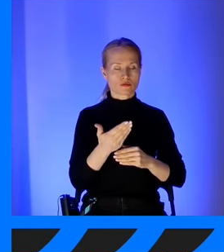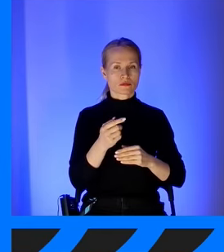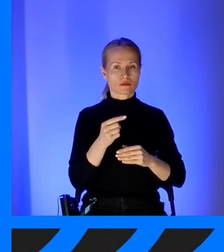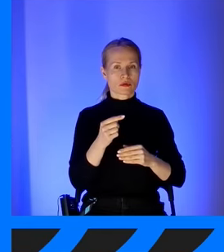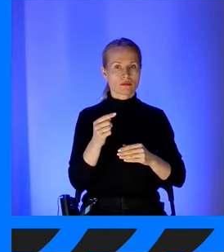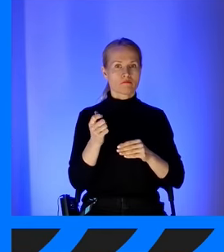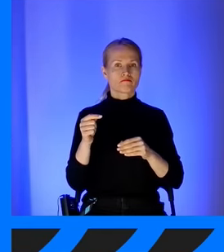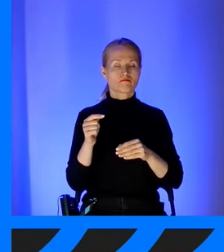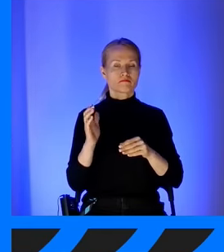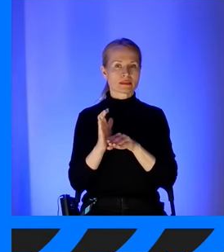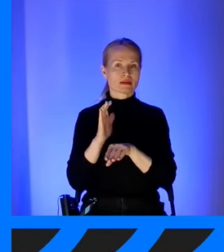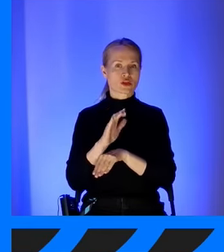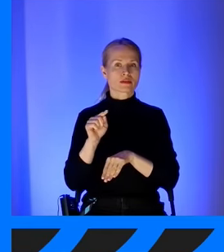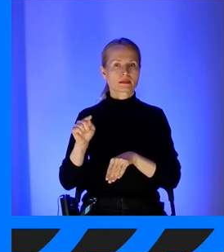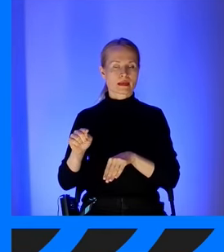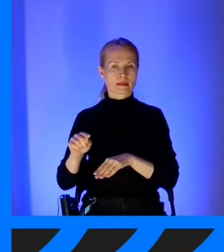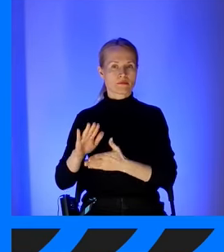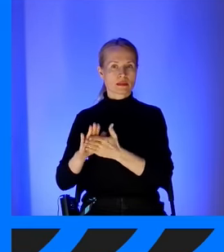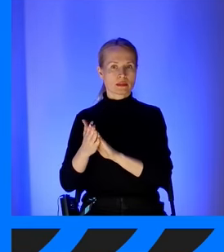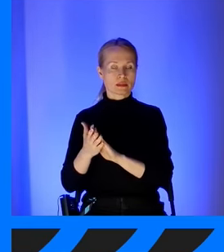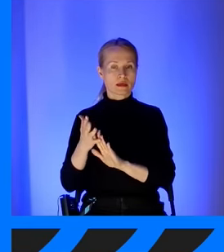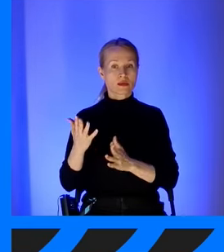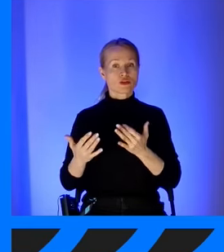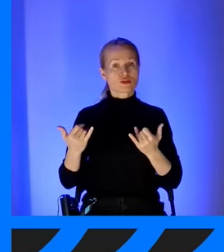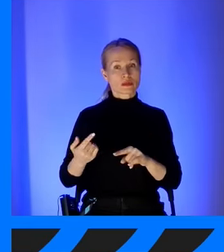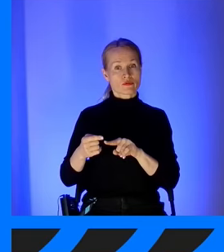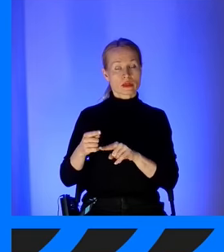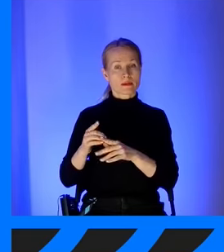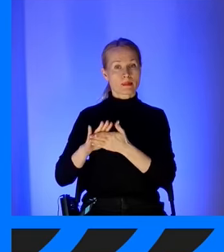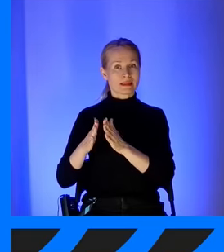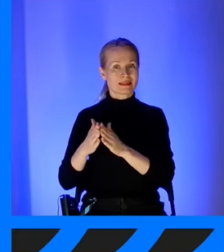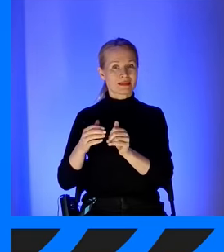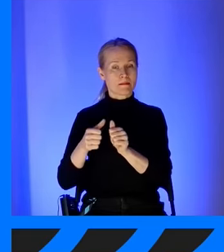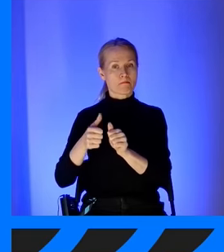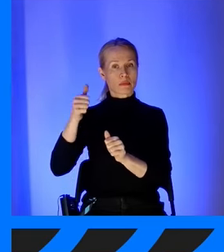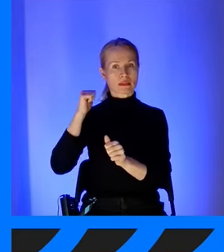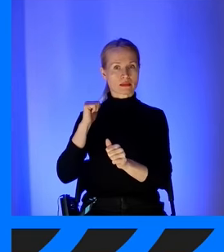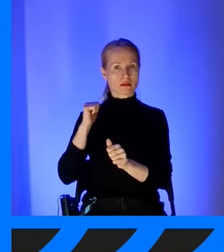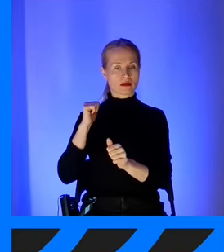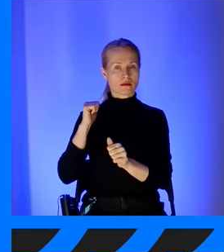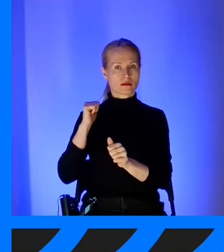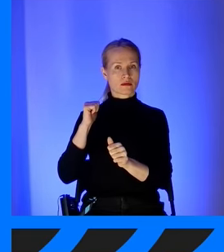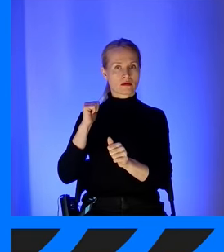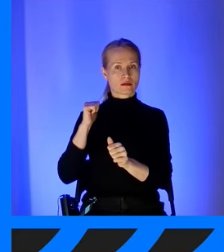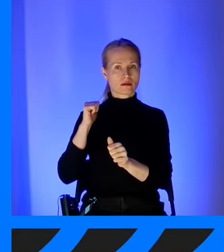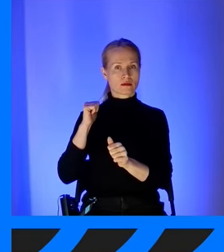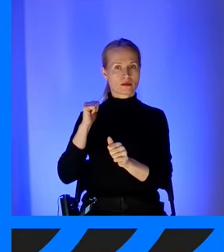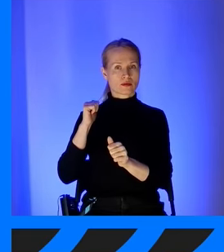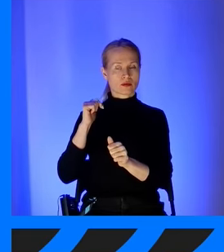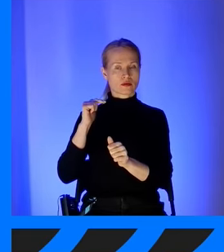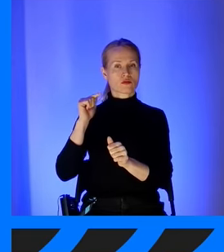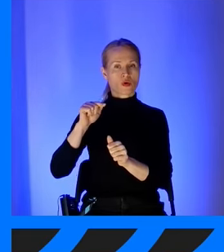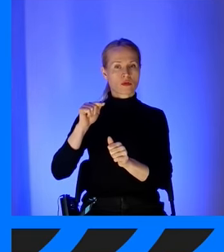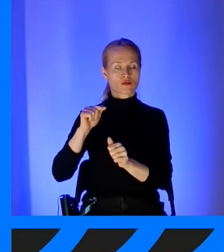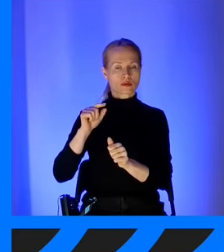позиции таким образом если сейчас эта позиция находится позади э той позиции которую ты передал